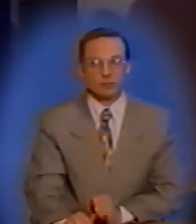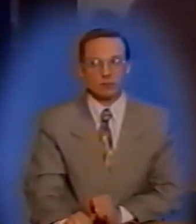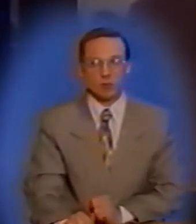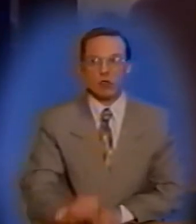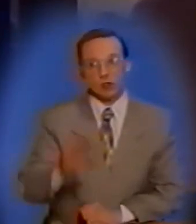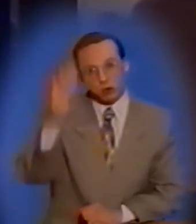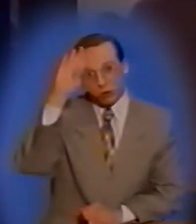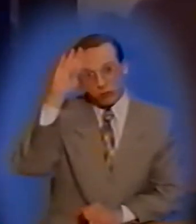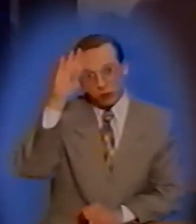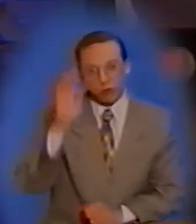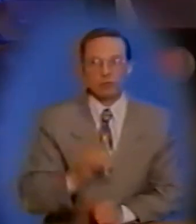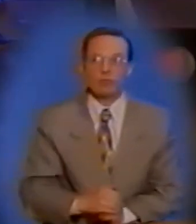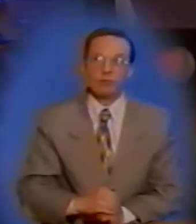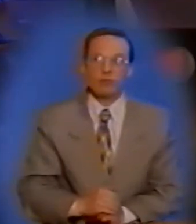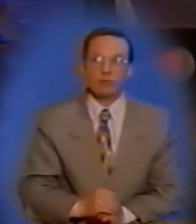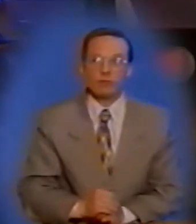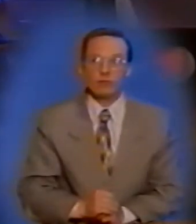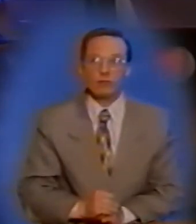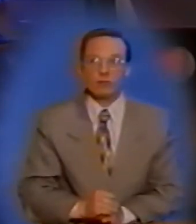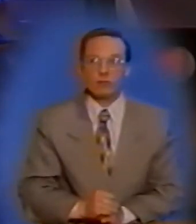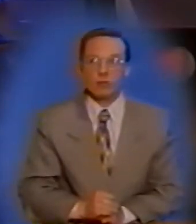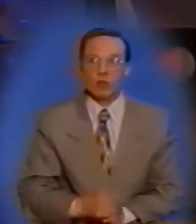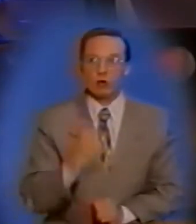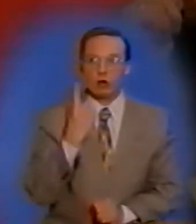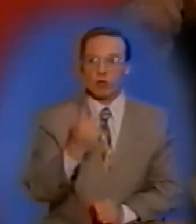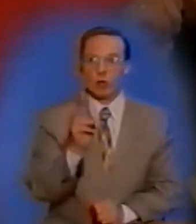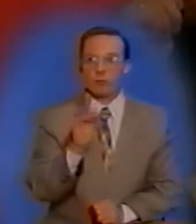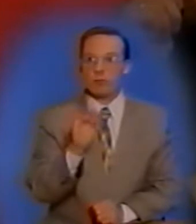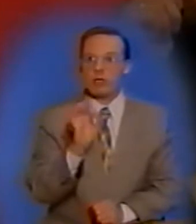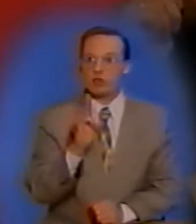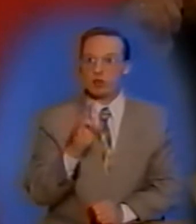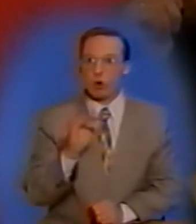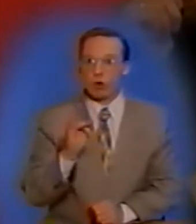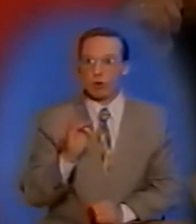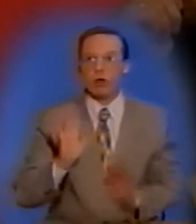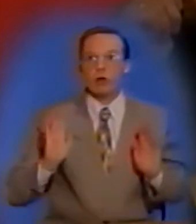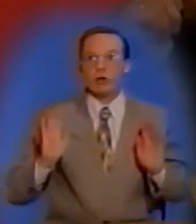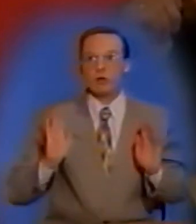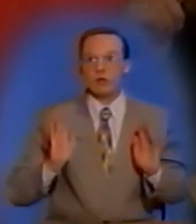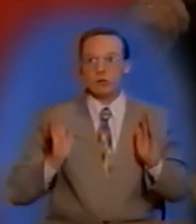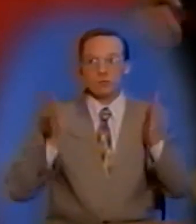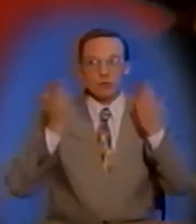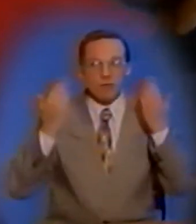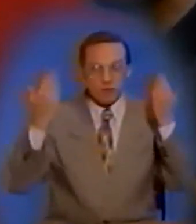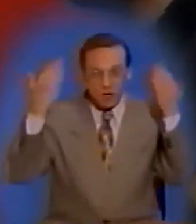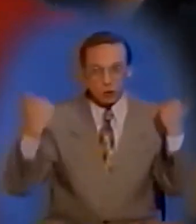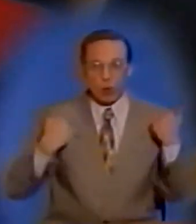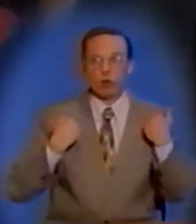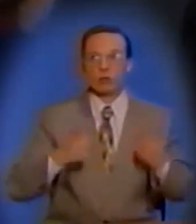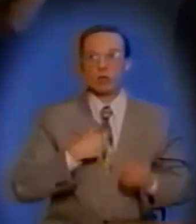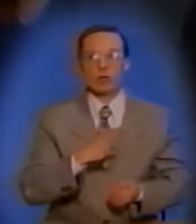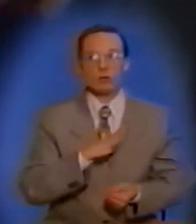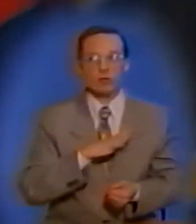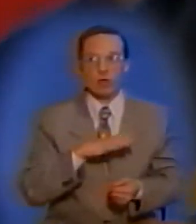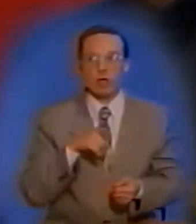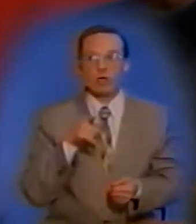Su vyru, su vienu pranciškonu vienuolimi. Aš tada kažkaip, man ta buvo pirmas